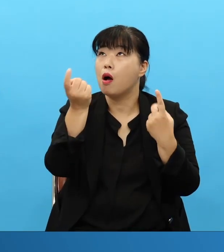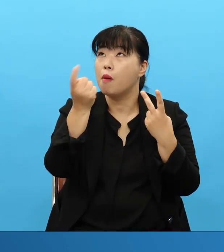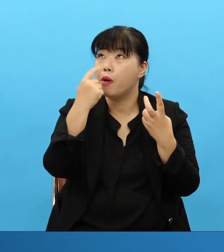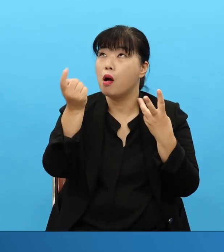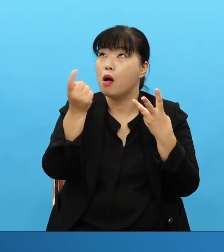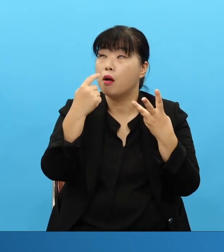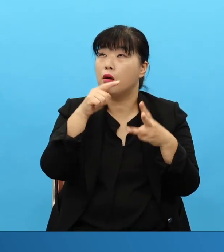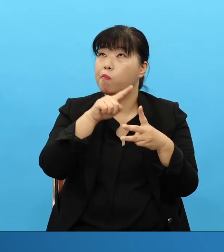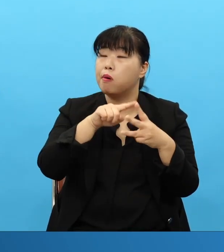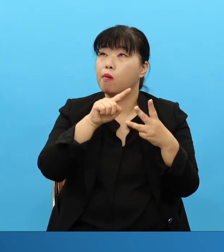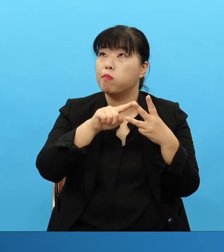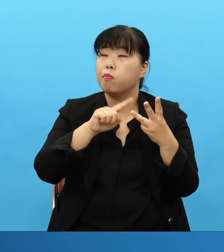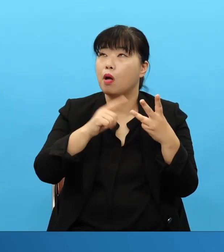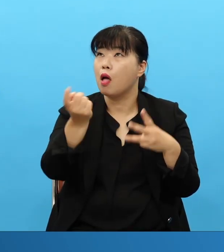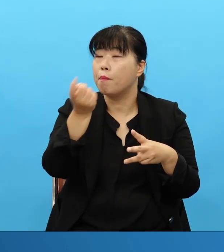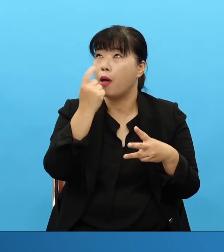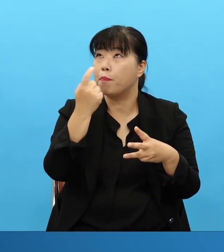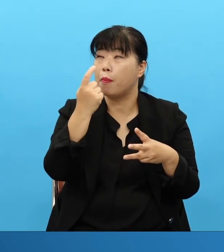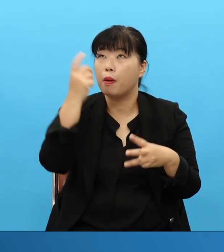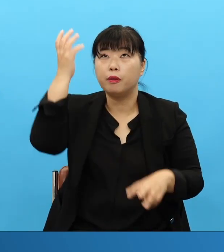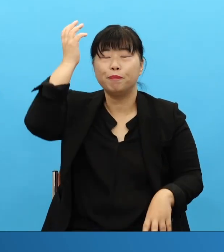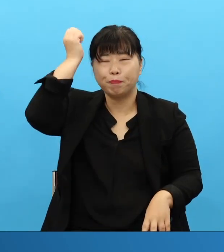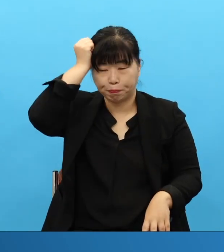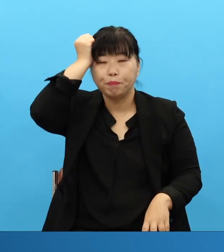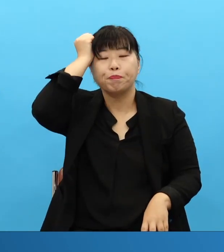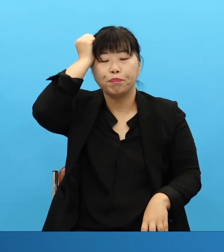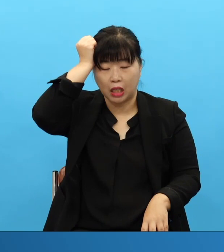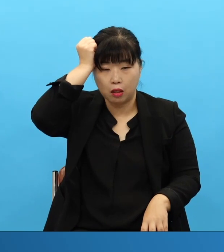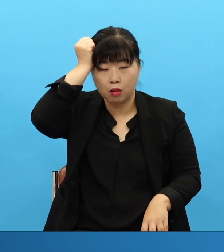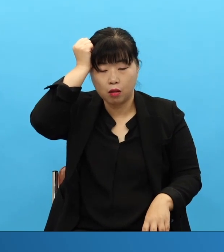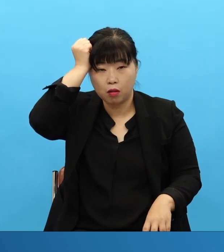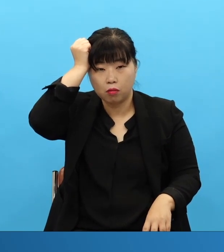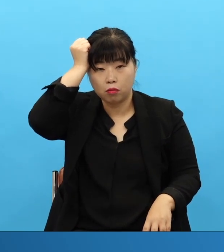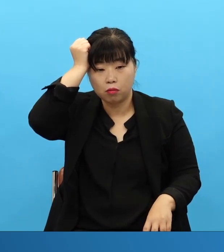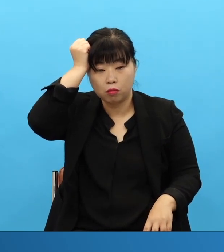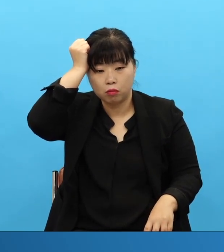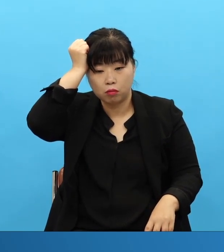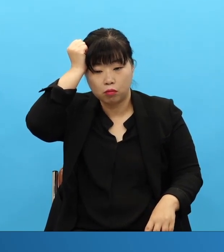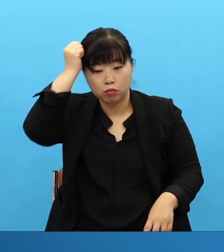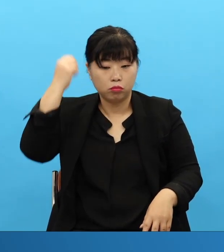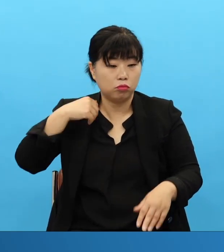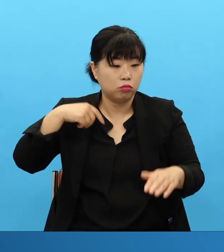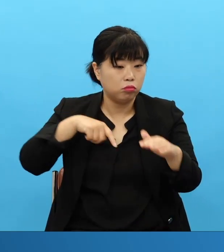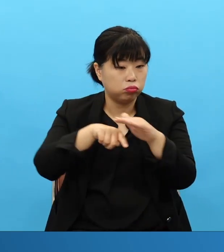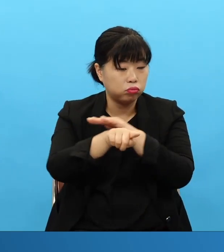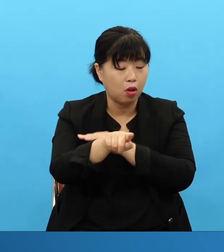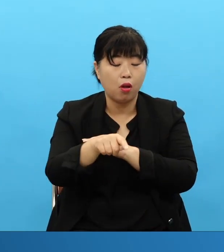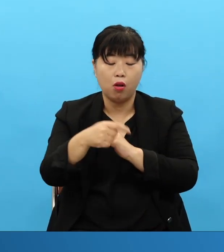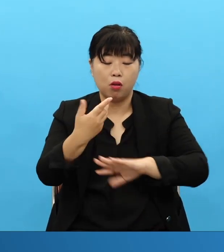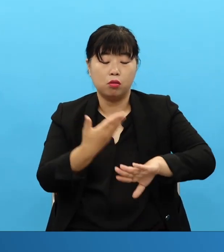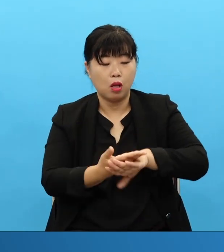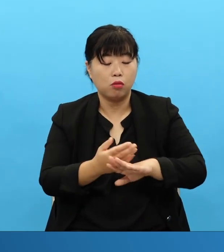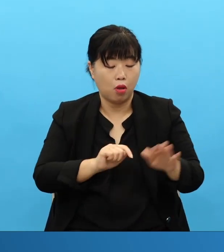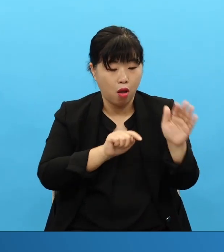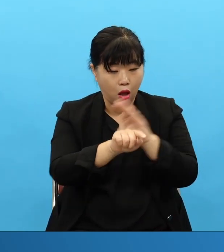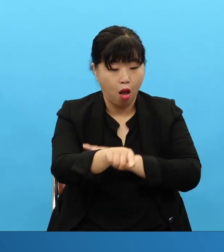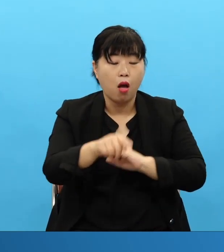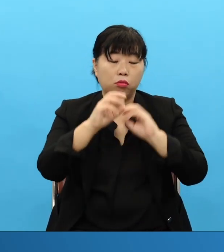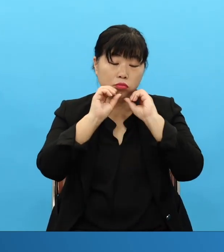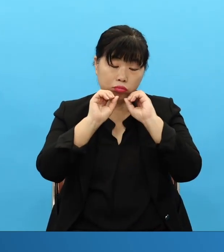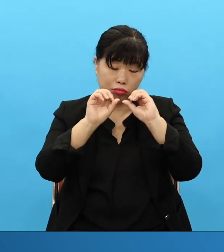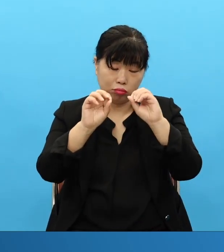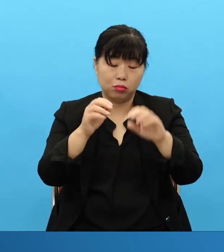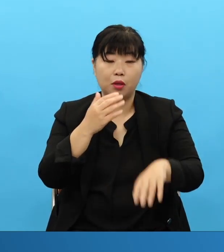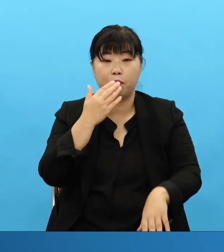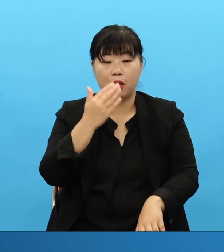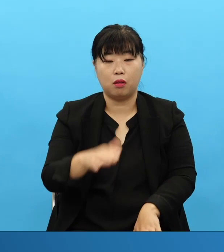out knowing this, then they can win 그렇죠? wherever they are. Isn't 그리스도 that 알고 so? 있고 기도가 뭔지 알아요. They know Christ. They know what prayer is. 끝난 거죠. Then that's it. 응답이 뭔가